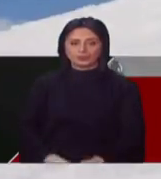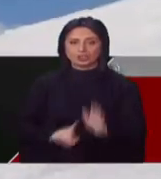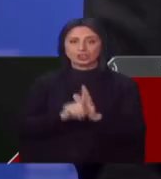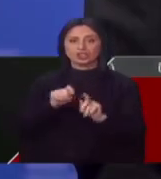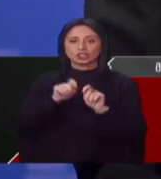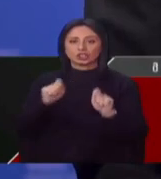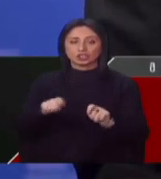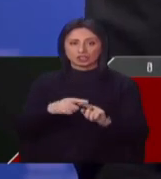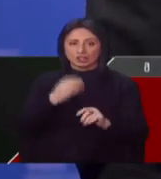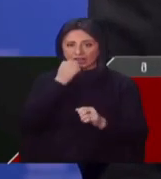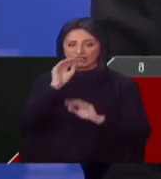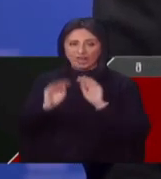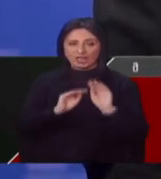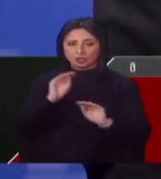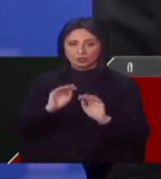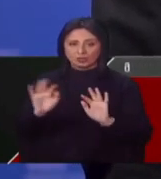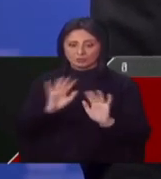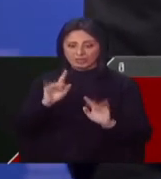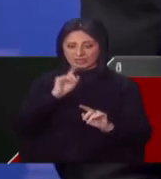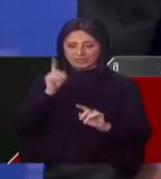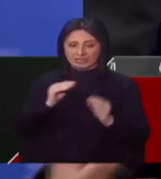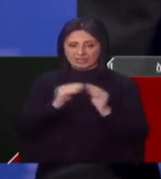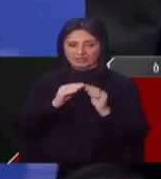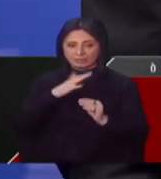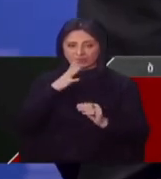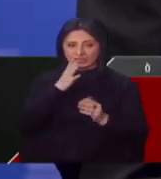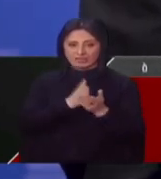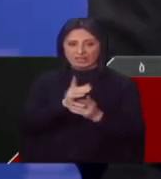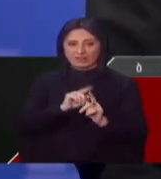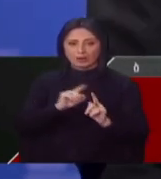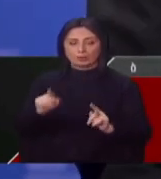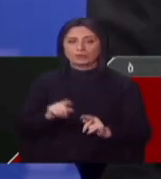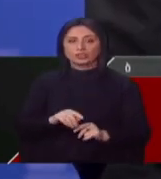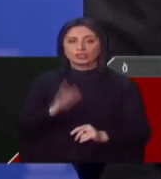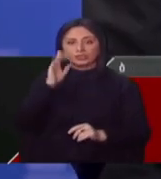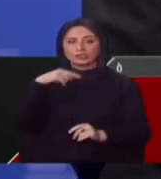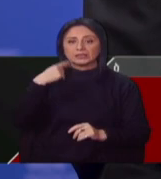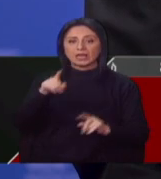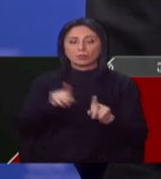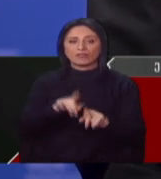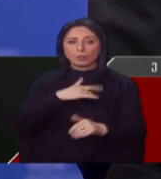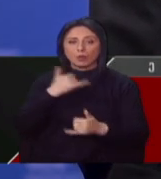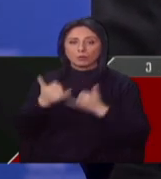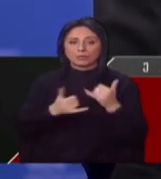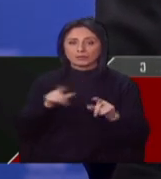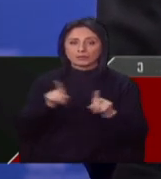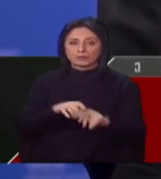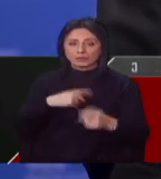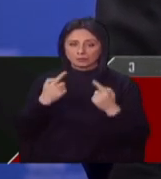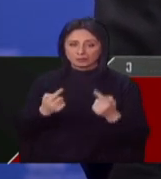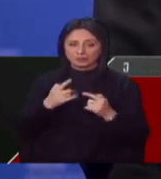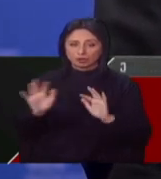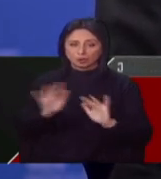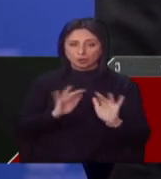Შექმნილი თის ინფრასტრუქტურა მიმდინარე წელს ისევე როგორც ბევრი წლის განმავლობაში სამომავლოდ მოიმსახურება ისეთი